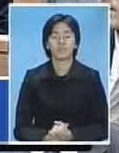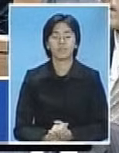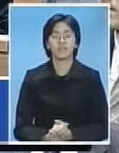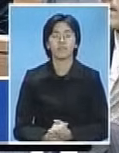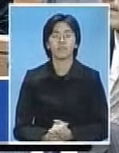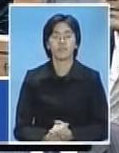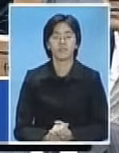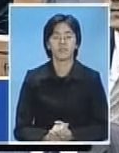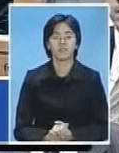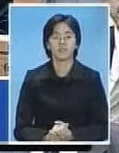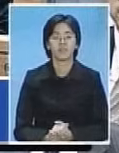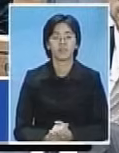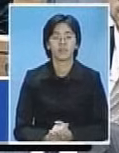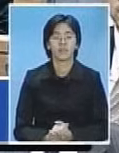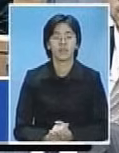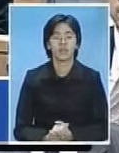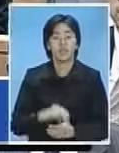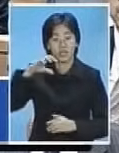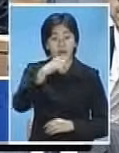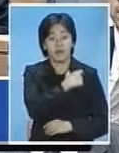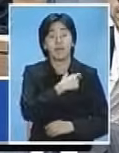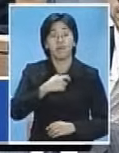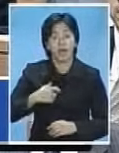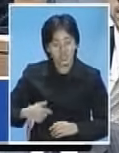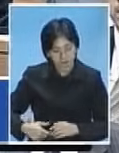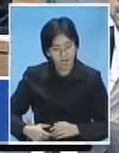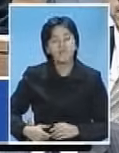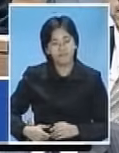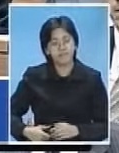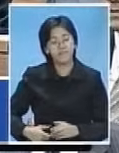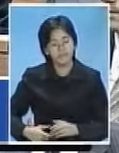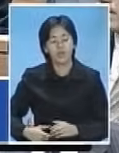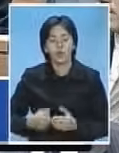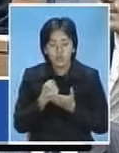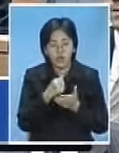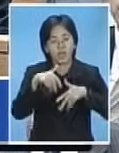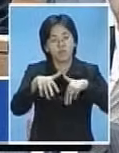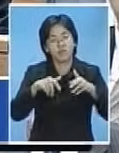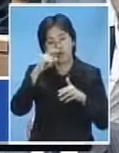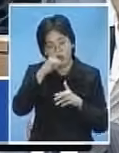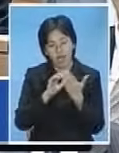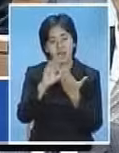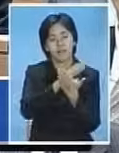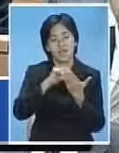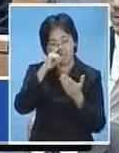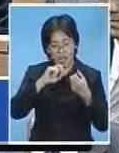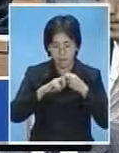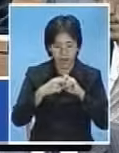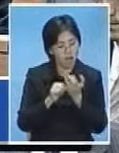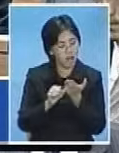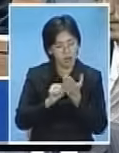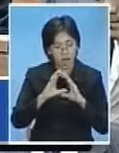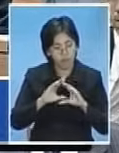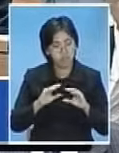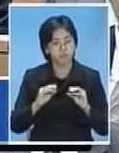ล้วนเป็นผลักดันให้สังคมไทยสามารถแสวงหาทางออกได้เสมอมาจนเป็นที่ยอมรับของ